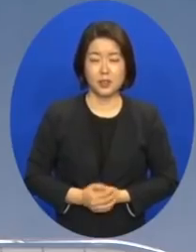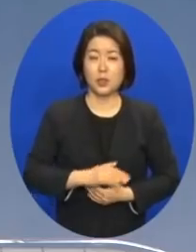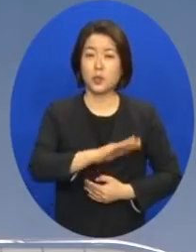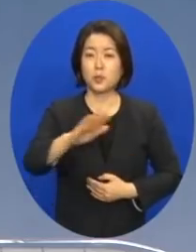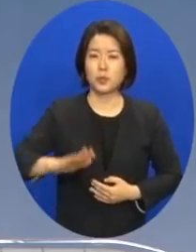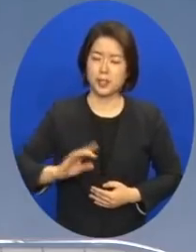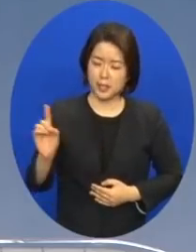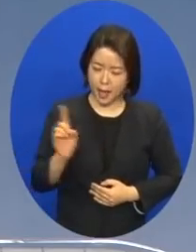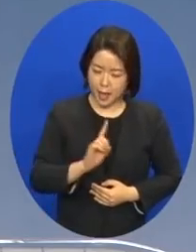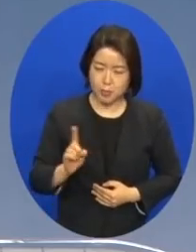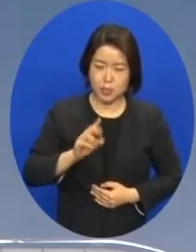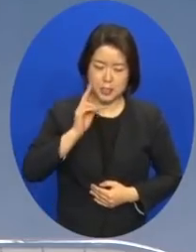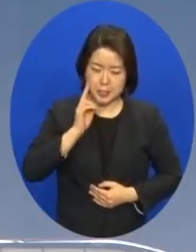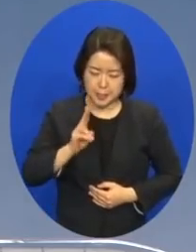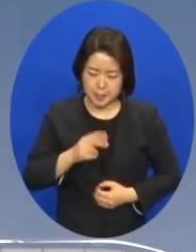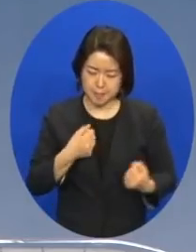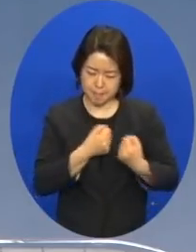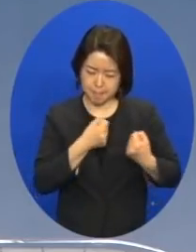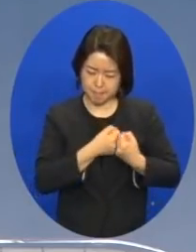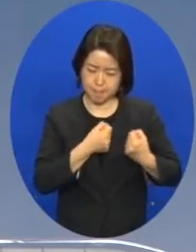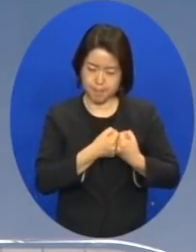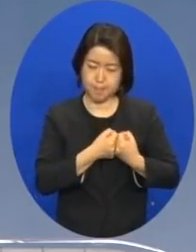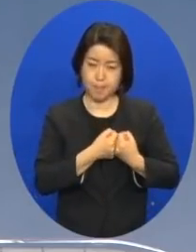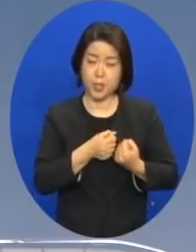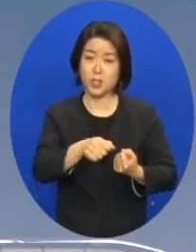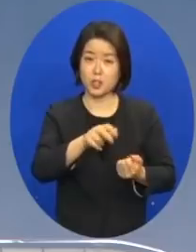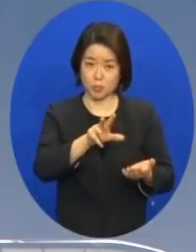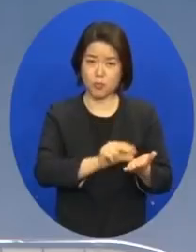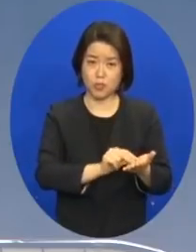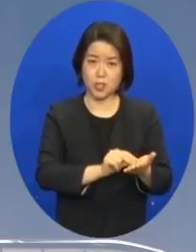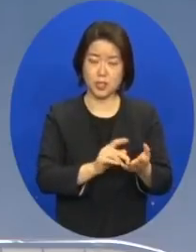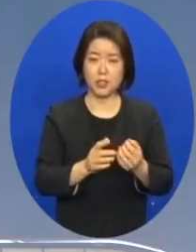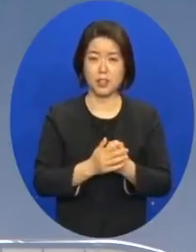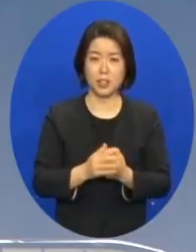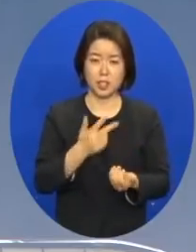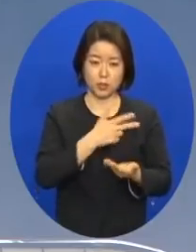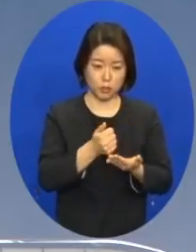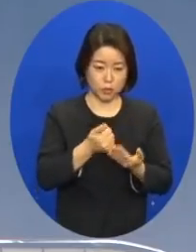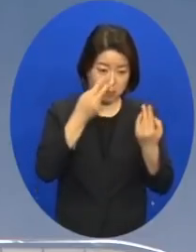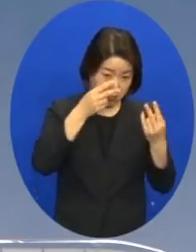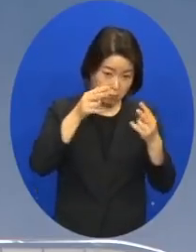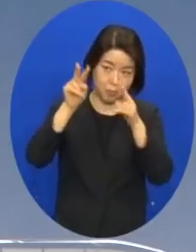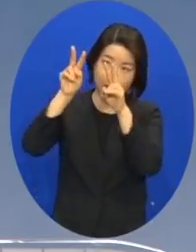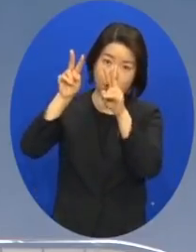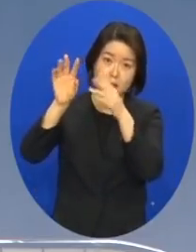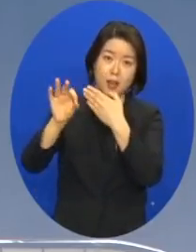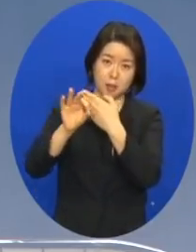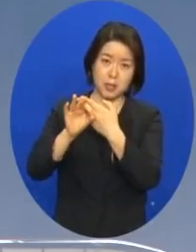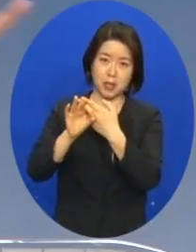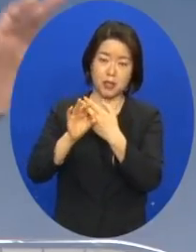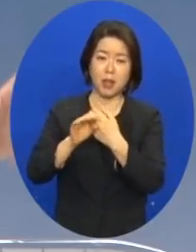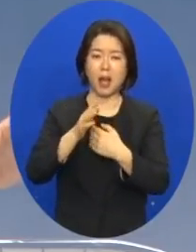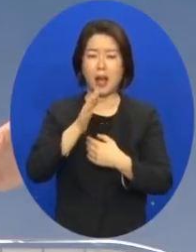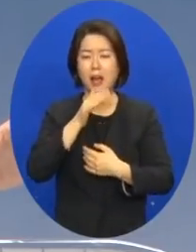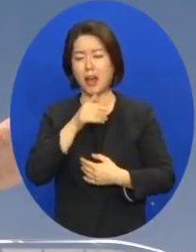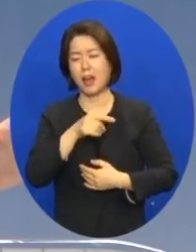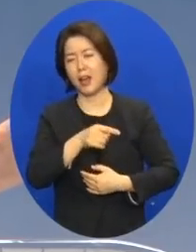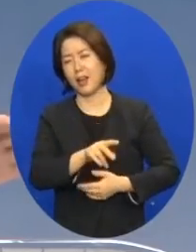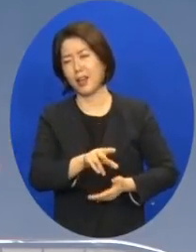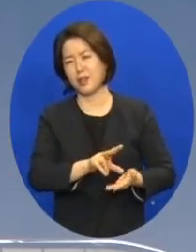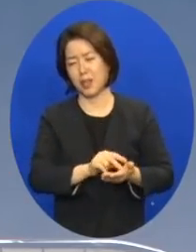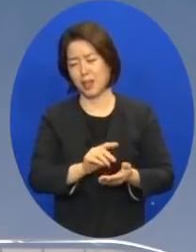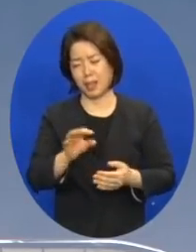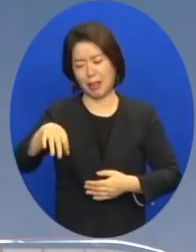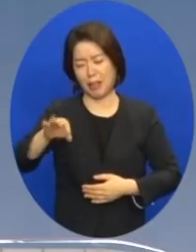우리가 아무리 심각하게 싸우고 다투는 문제도 주님을 바라보는 순간에 아, 이건 아무것도